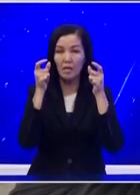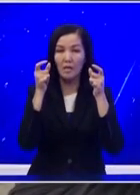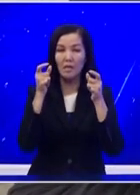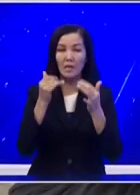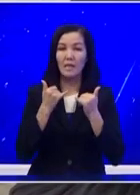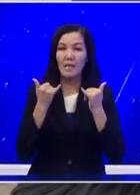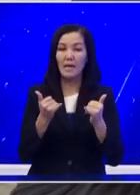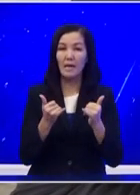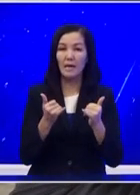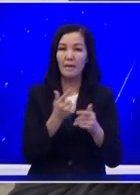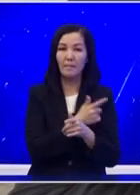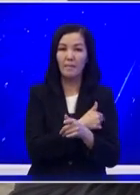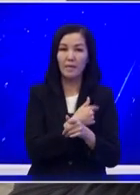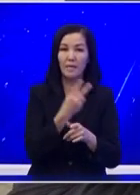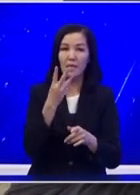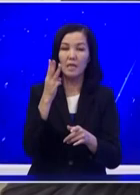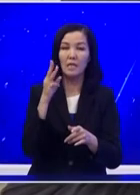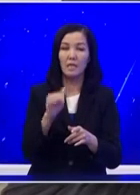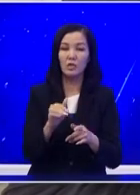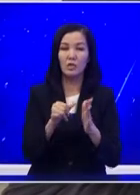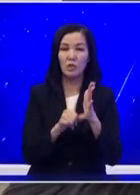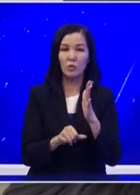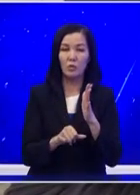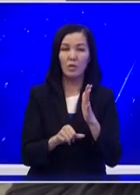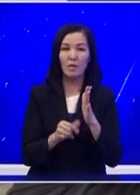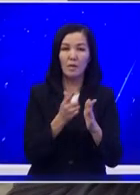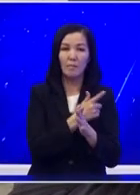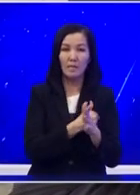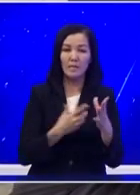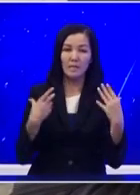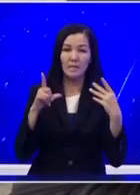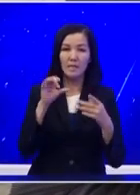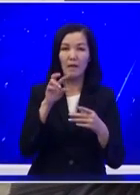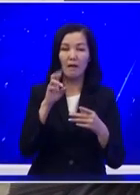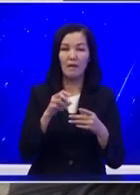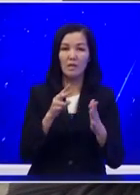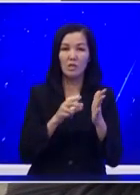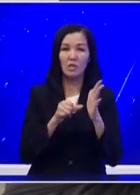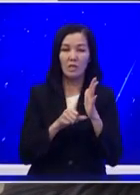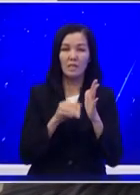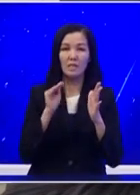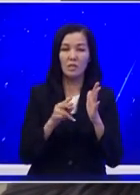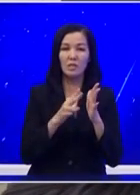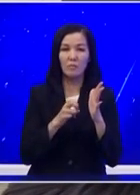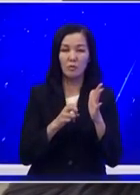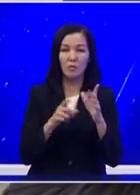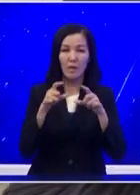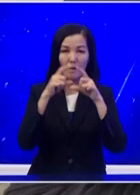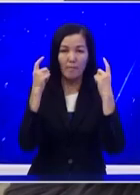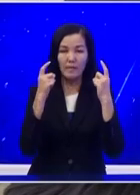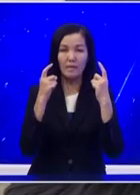для медикаментов 3600, медицинские халаты у нас 6700 прибыло, маски